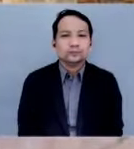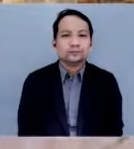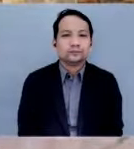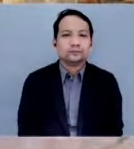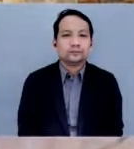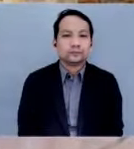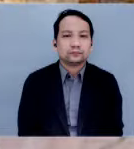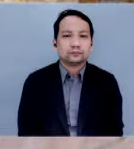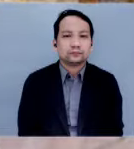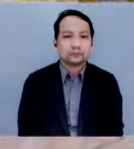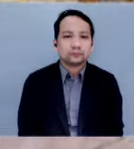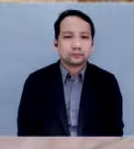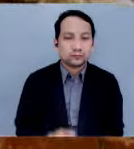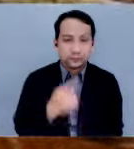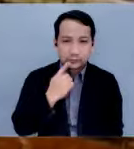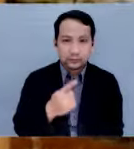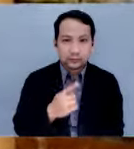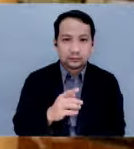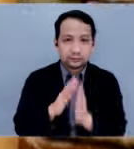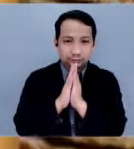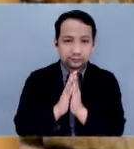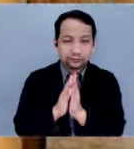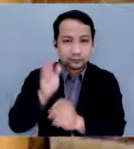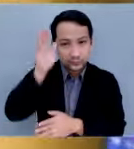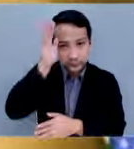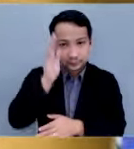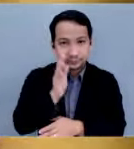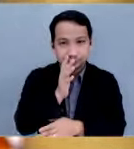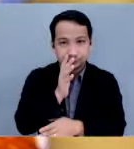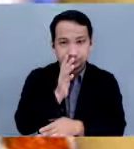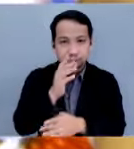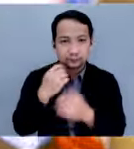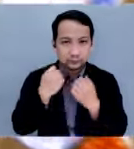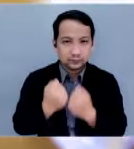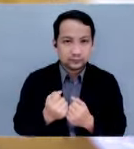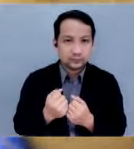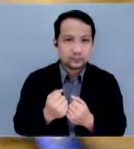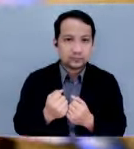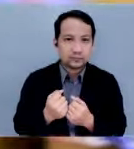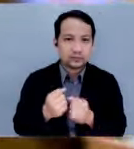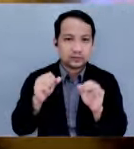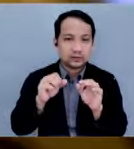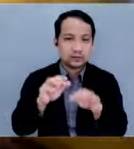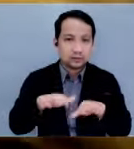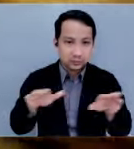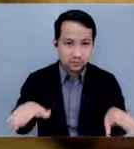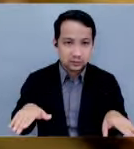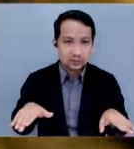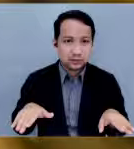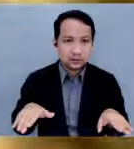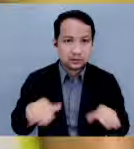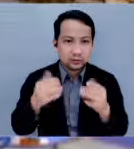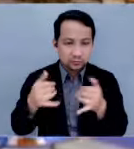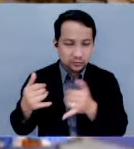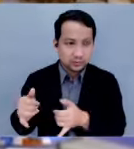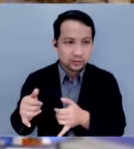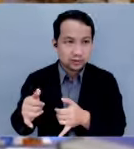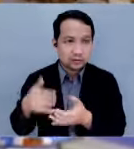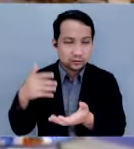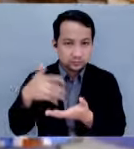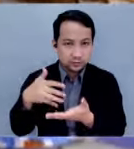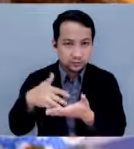Isa sa mga ipinagdarasal ng mga magulang na maging malusog ang kanilang mga anak. Yun bang nakakapaglaro at nakakapag-aral gaya ng